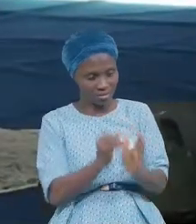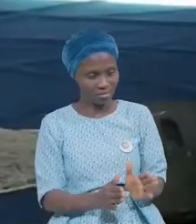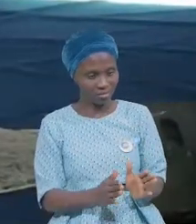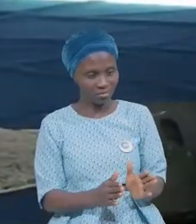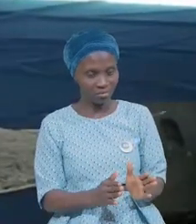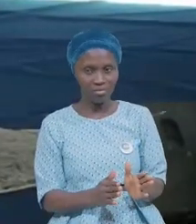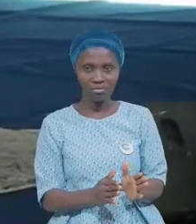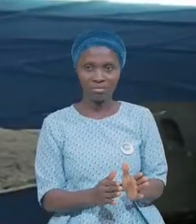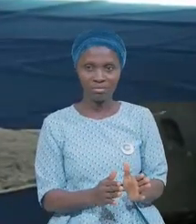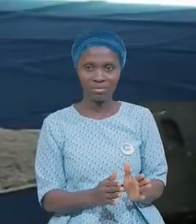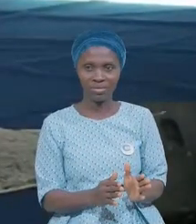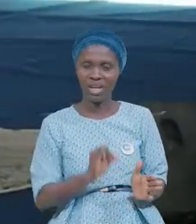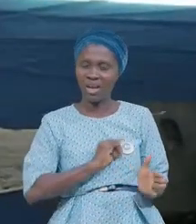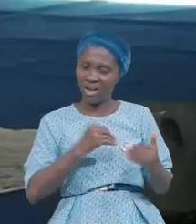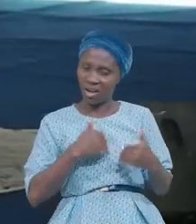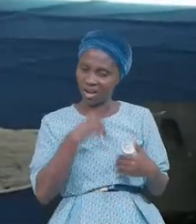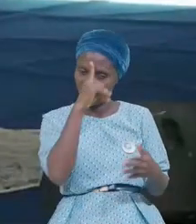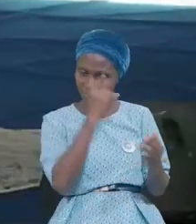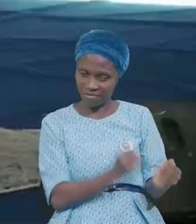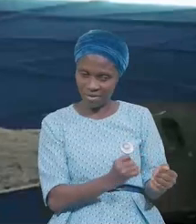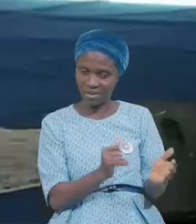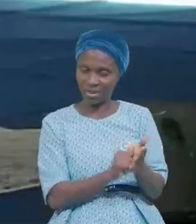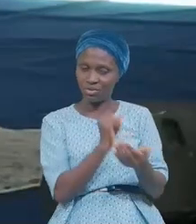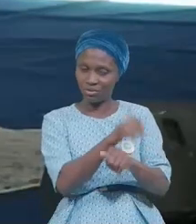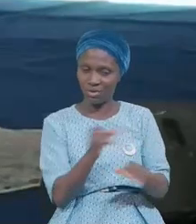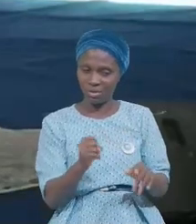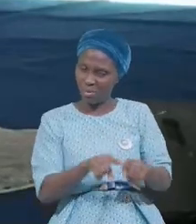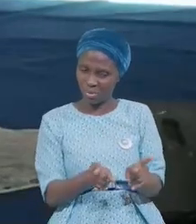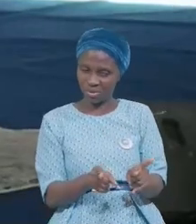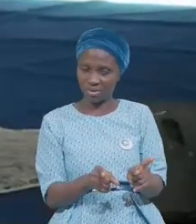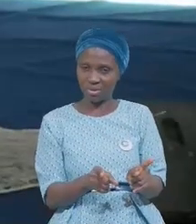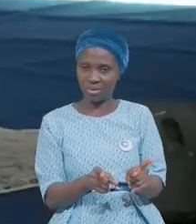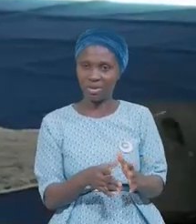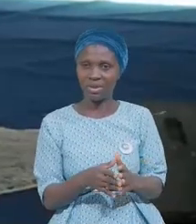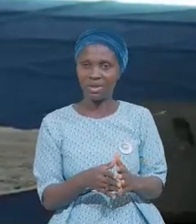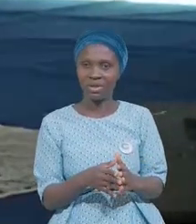j'ai la foi, la grâce, mais